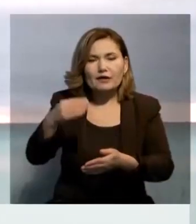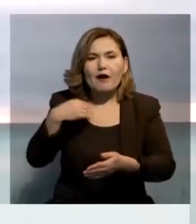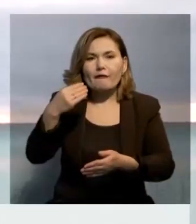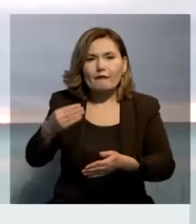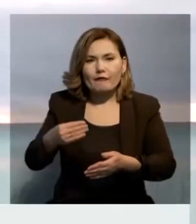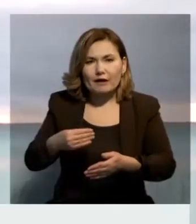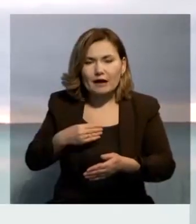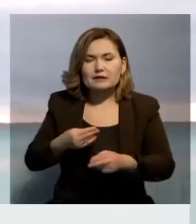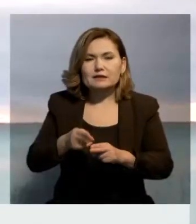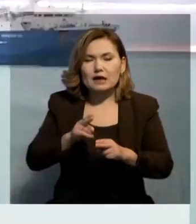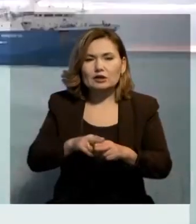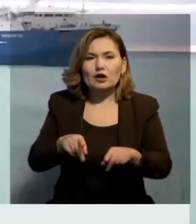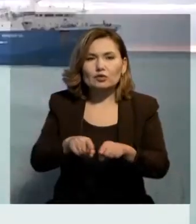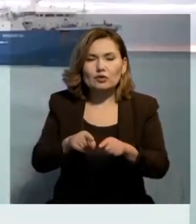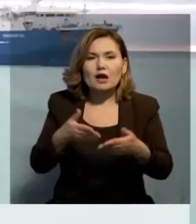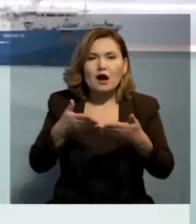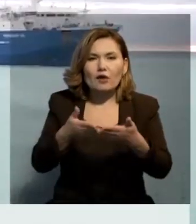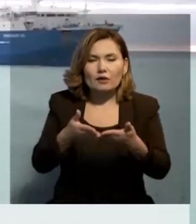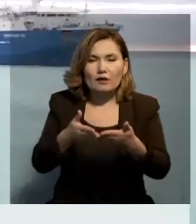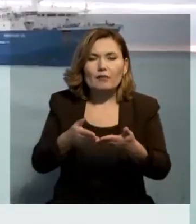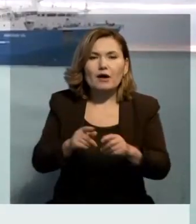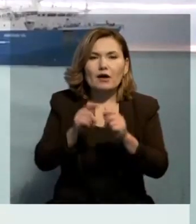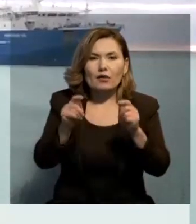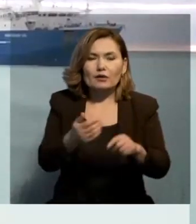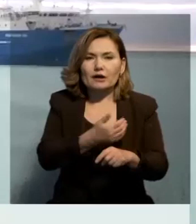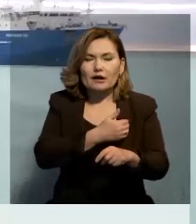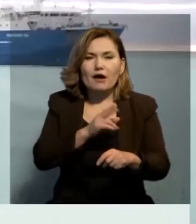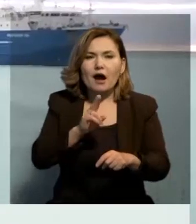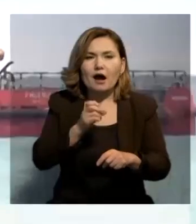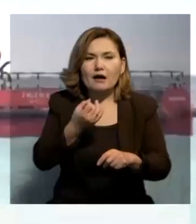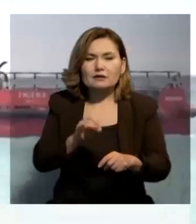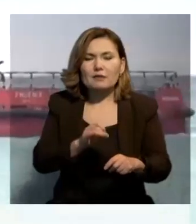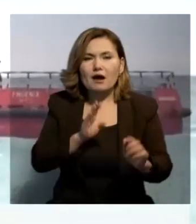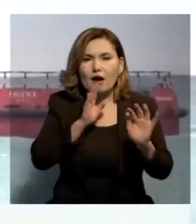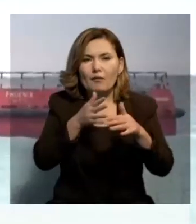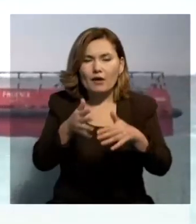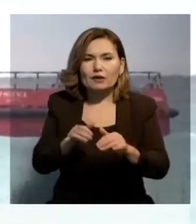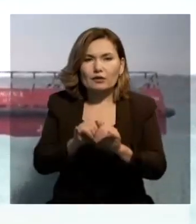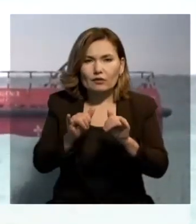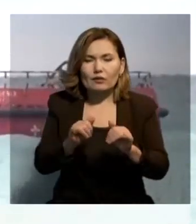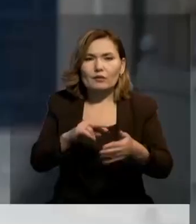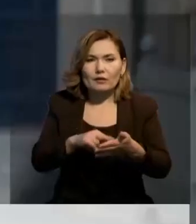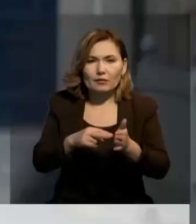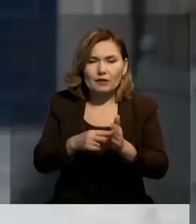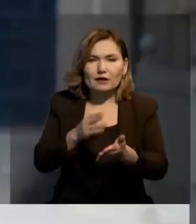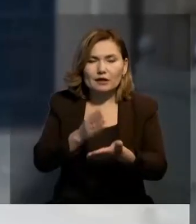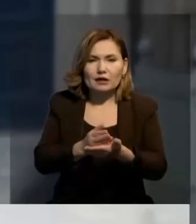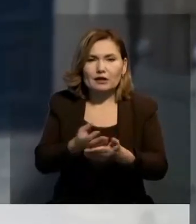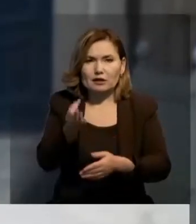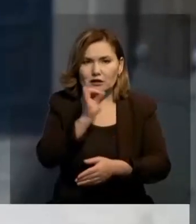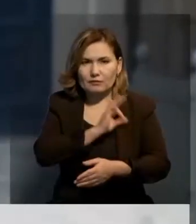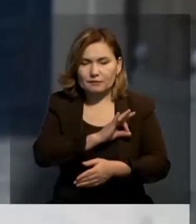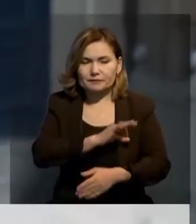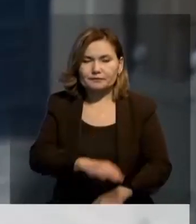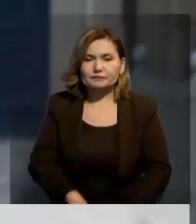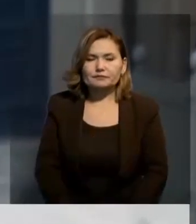елмен теңіз арқылы да қатынас жасауға мүдделі. Транс-Каспий бағытын дамытуға атсалысамыз деп отыр.